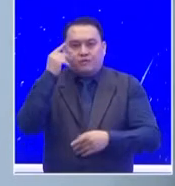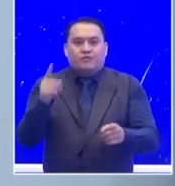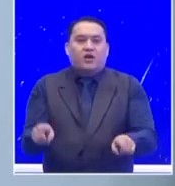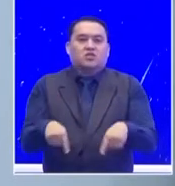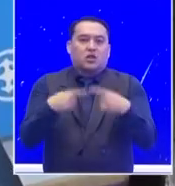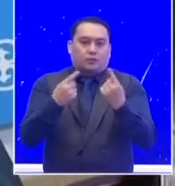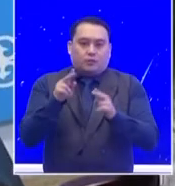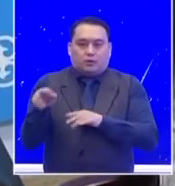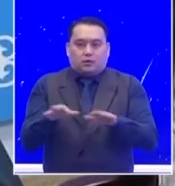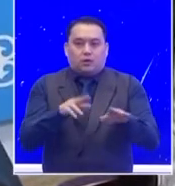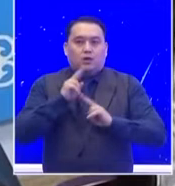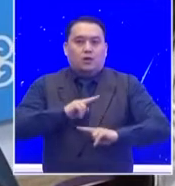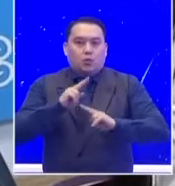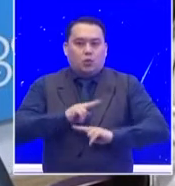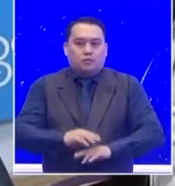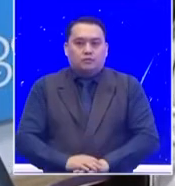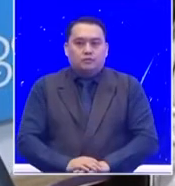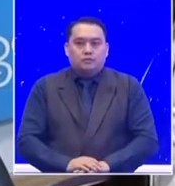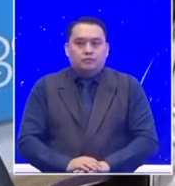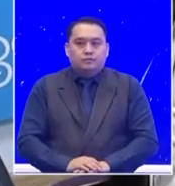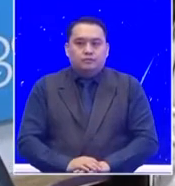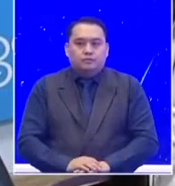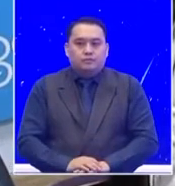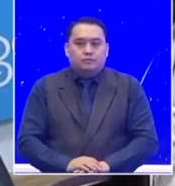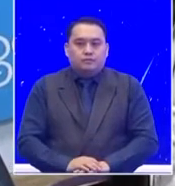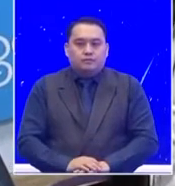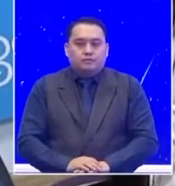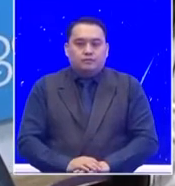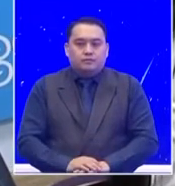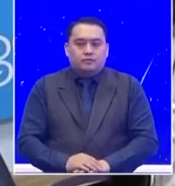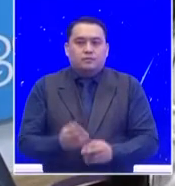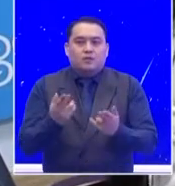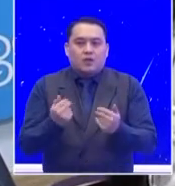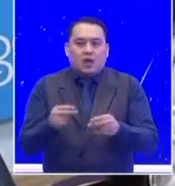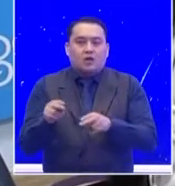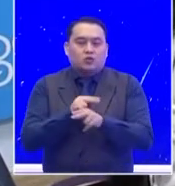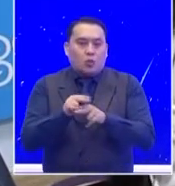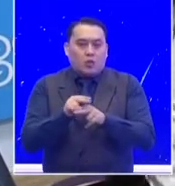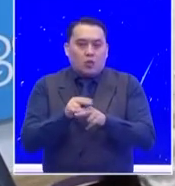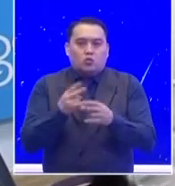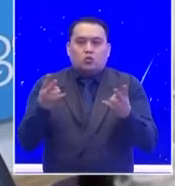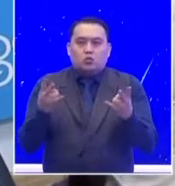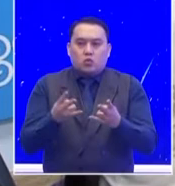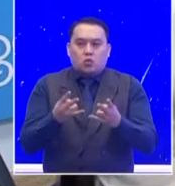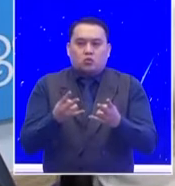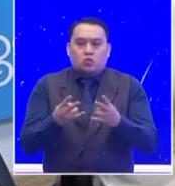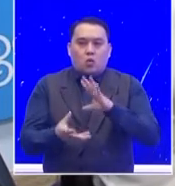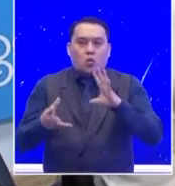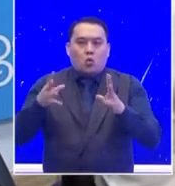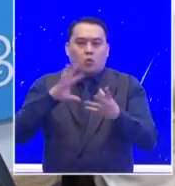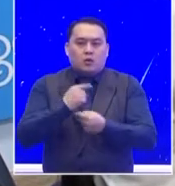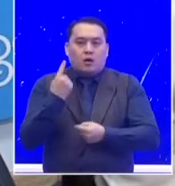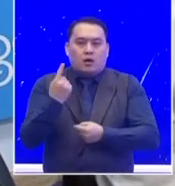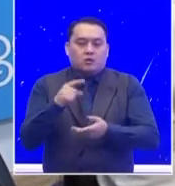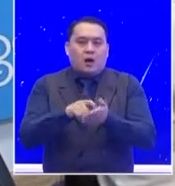восстановительных процедур. Именно массаж, ОФК, психолог, логопед, да, там, психофедагог, сестра, артистка, то есть комплексно, там один